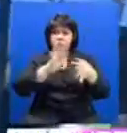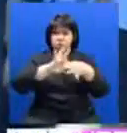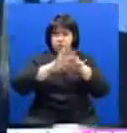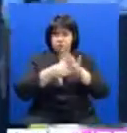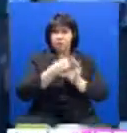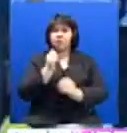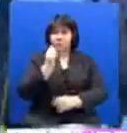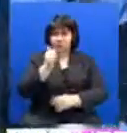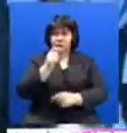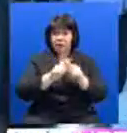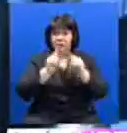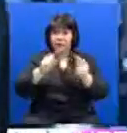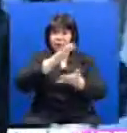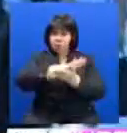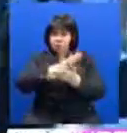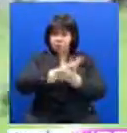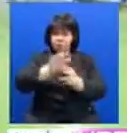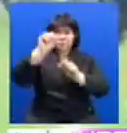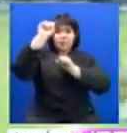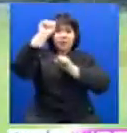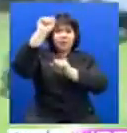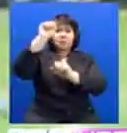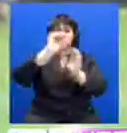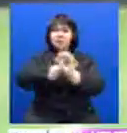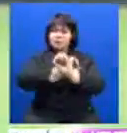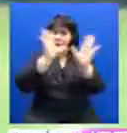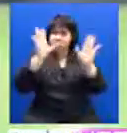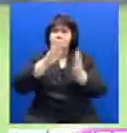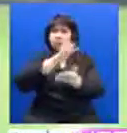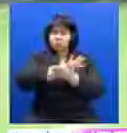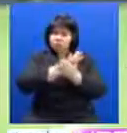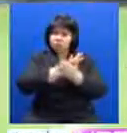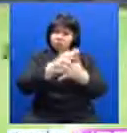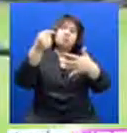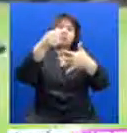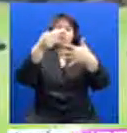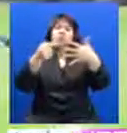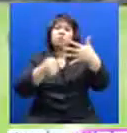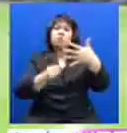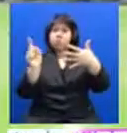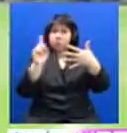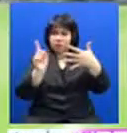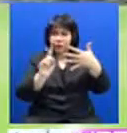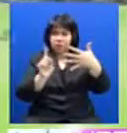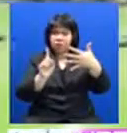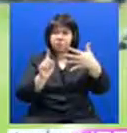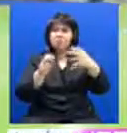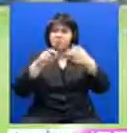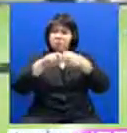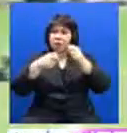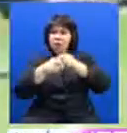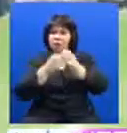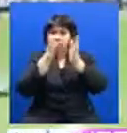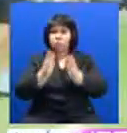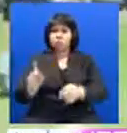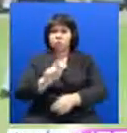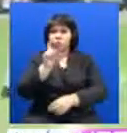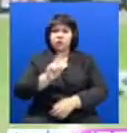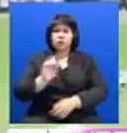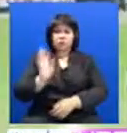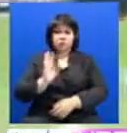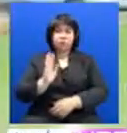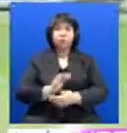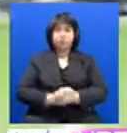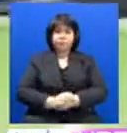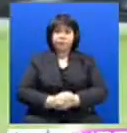สถานศึกษาจะต้องประกาศอย่างชัดเจนว่ารับนักเรียนในกรณีใดเพื่อไม่ให้เกิดข้อกังค้าส่วนอัตราการรับ